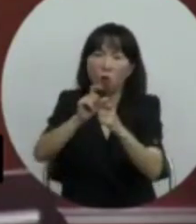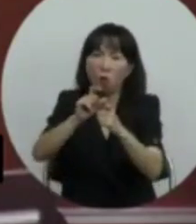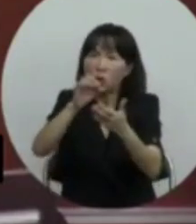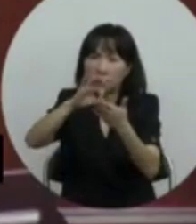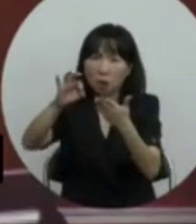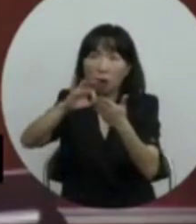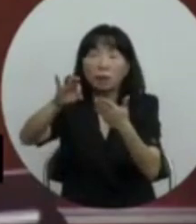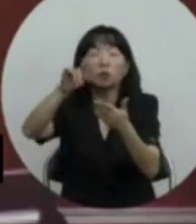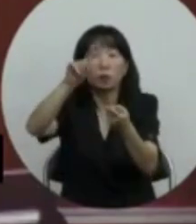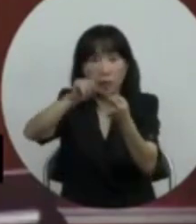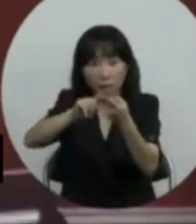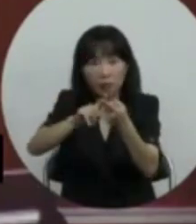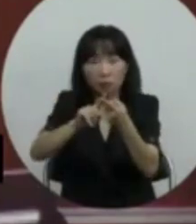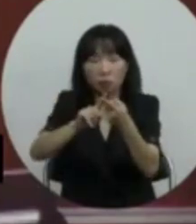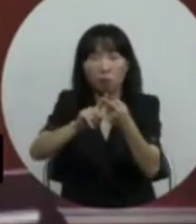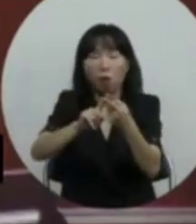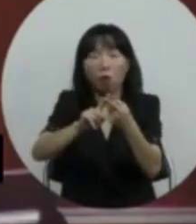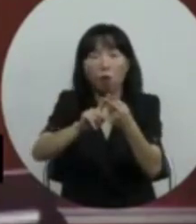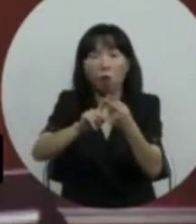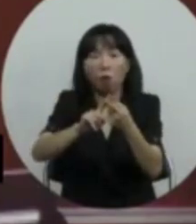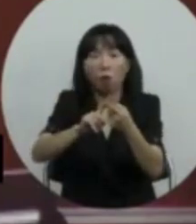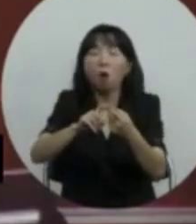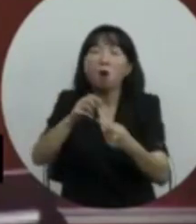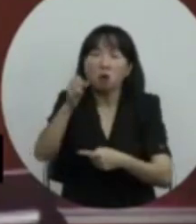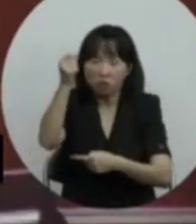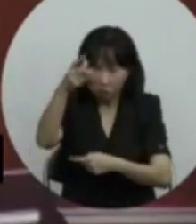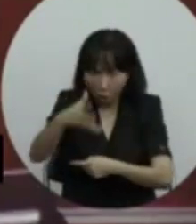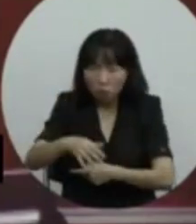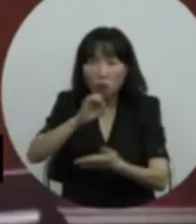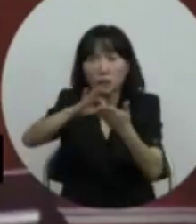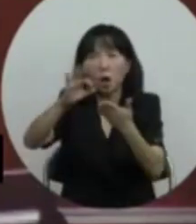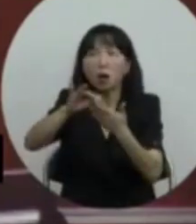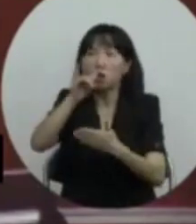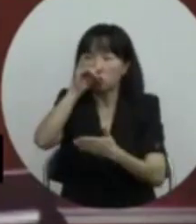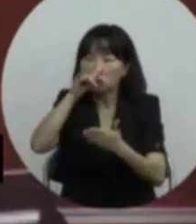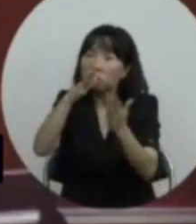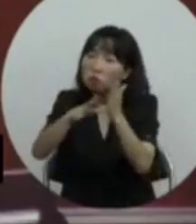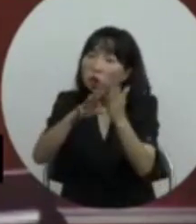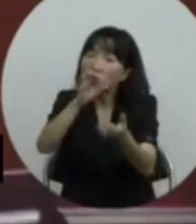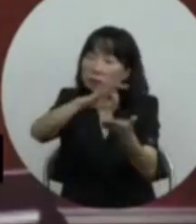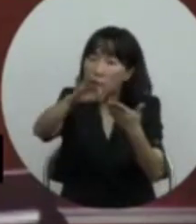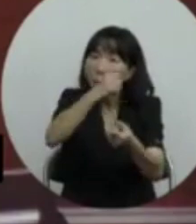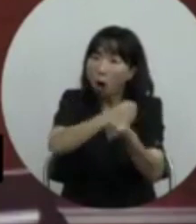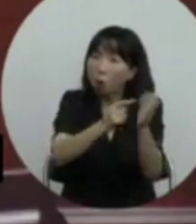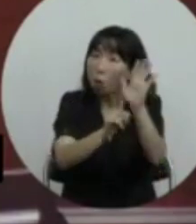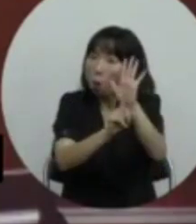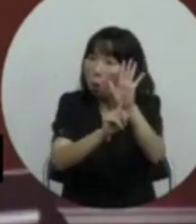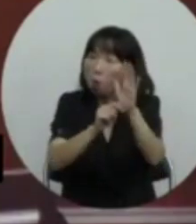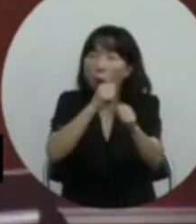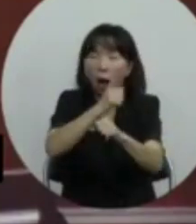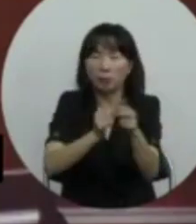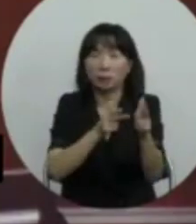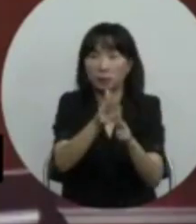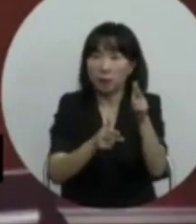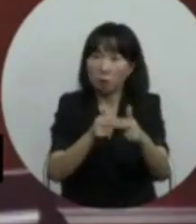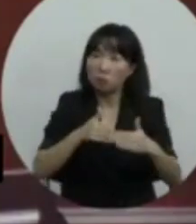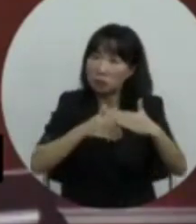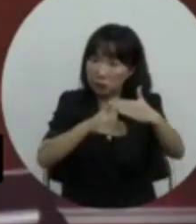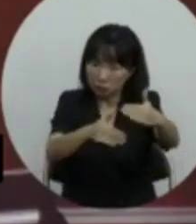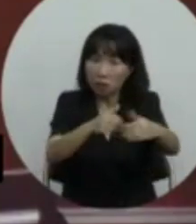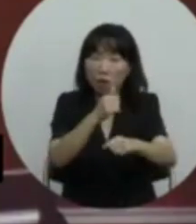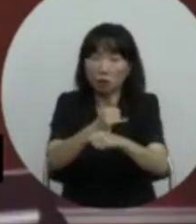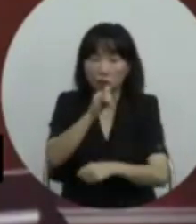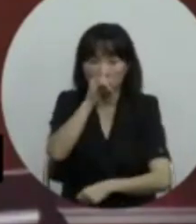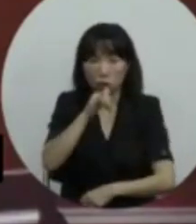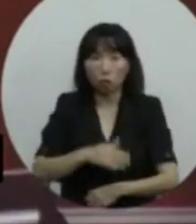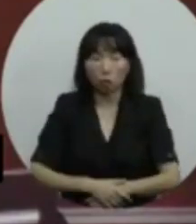사업으로 진행하여 다회용컵을 사용하도록 권장하고 캠페인을 벌이는 등의 사업을 진행하였고 또